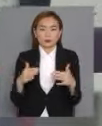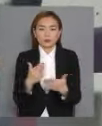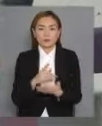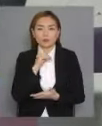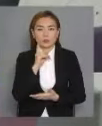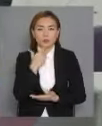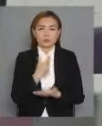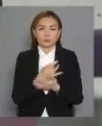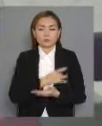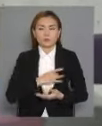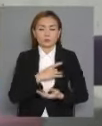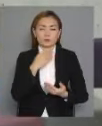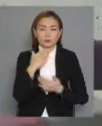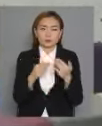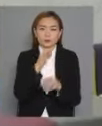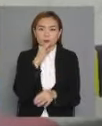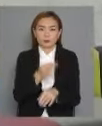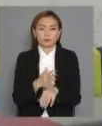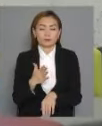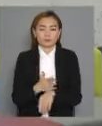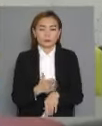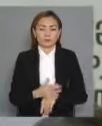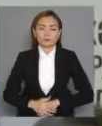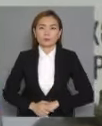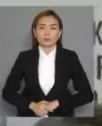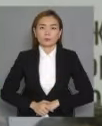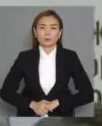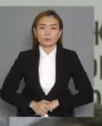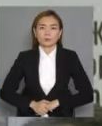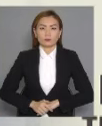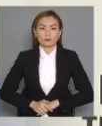жастар өздерін толғандырған сұрақтардың жолдап ашық диалог өткізді.